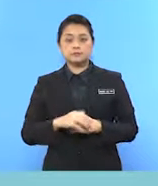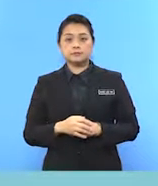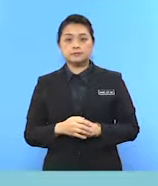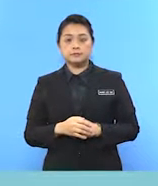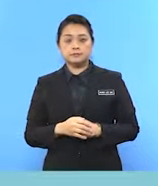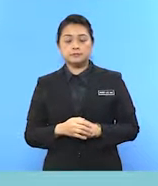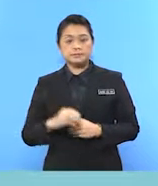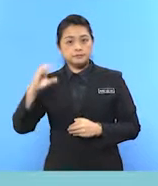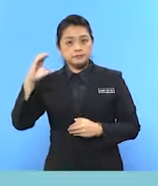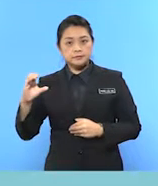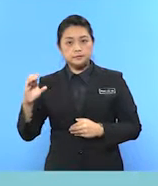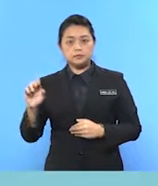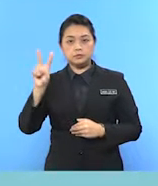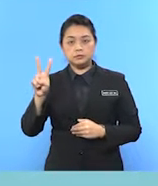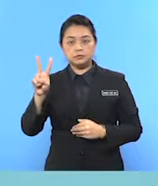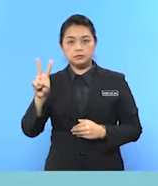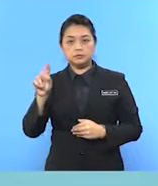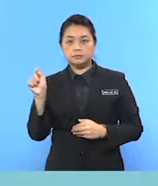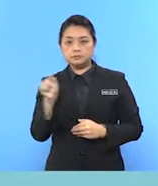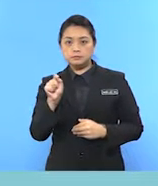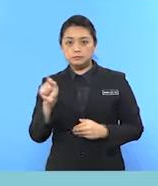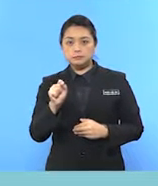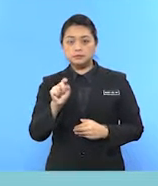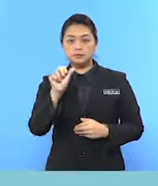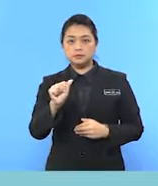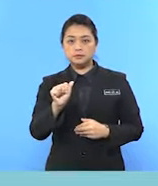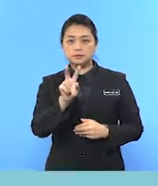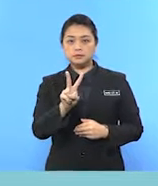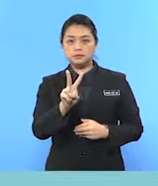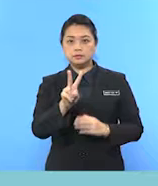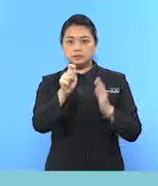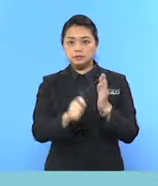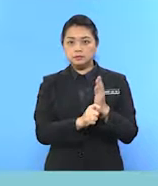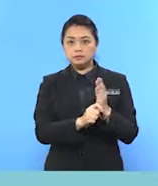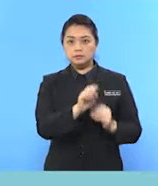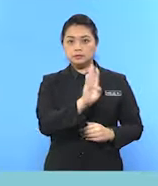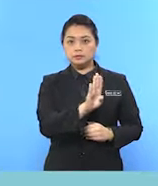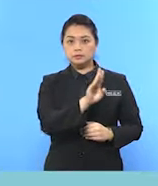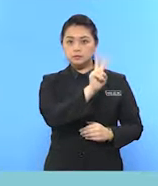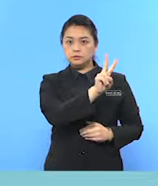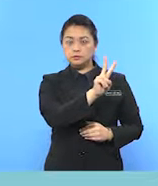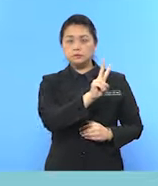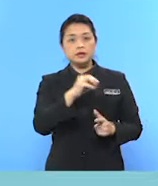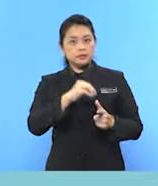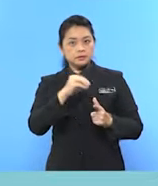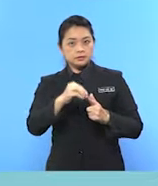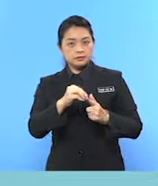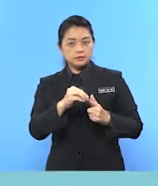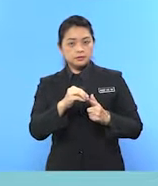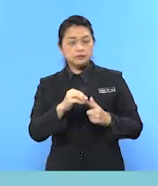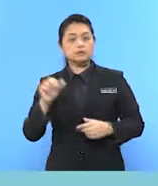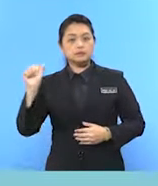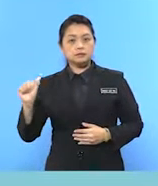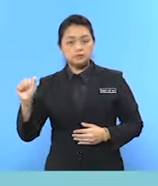guna rumus C kuasa 2 sama dengan A kuasa 2 tambah B kuasa 2, atau nilai